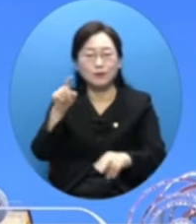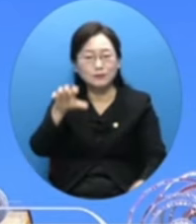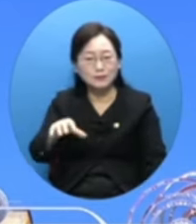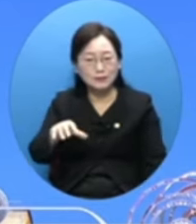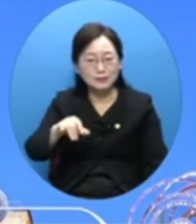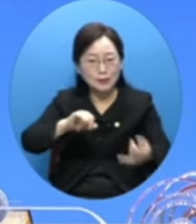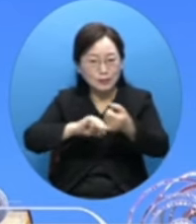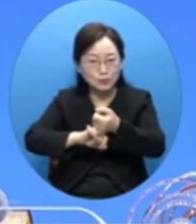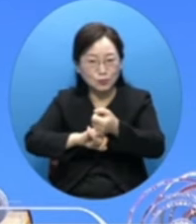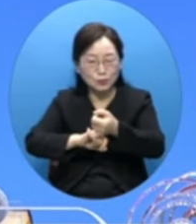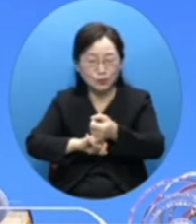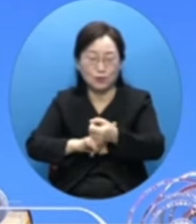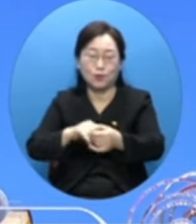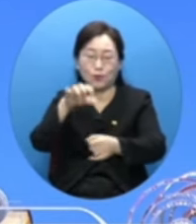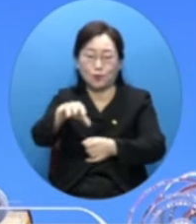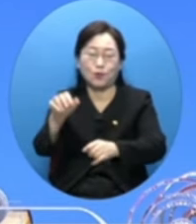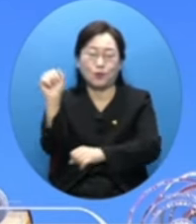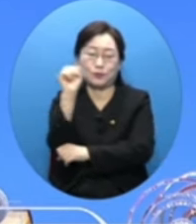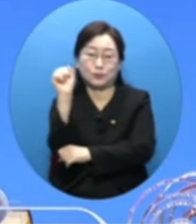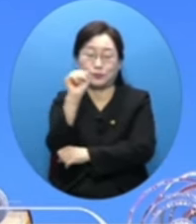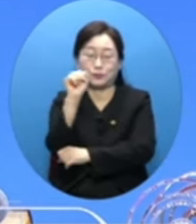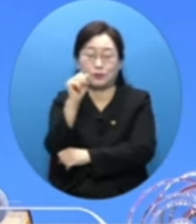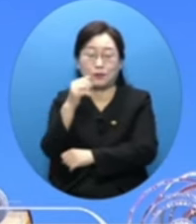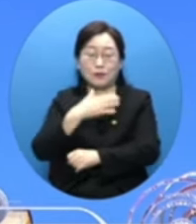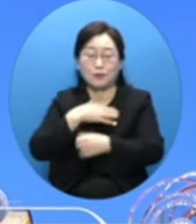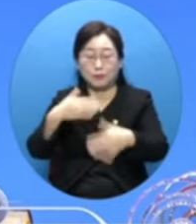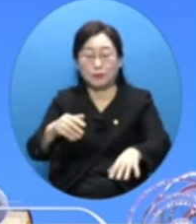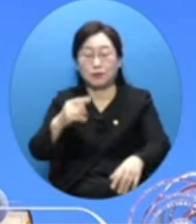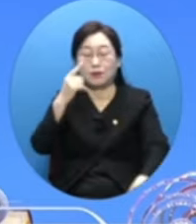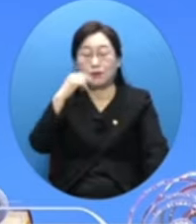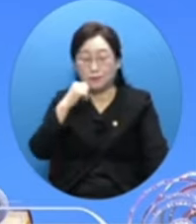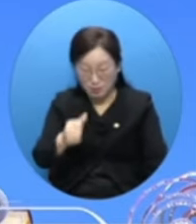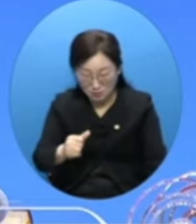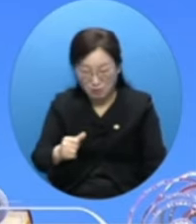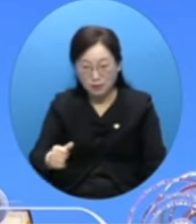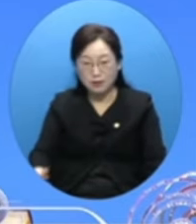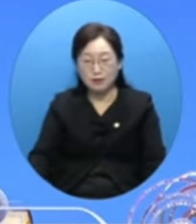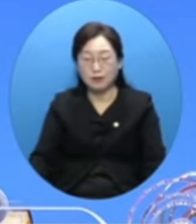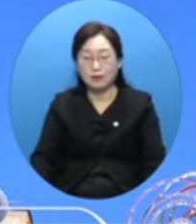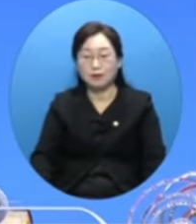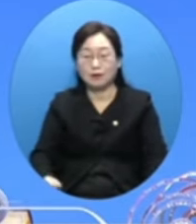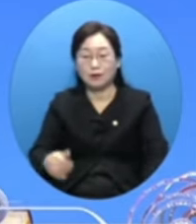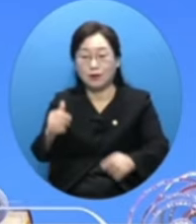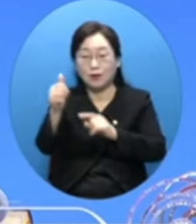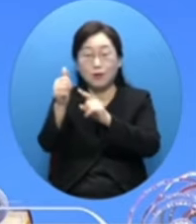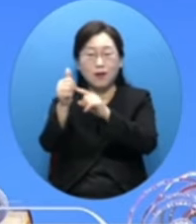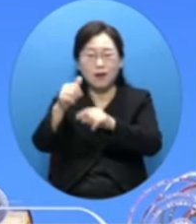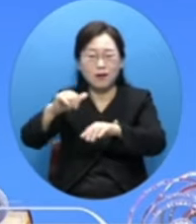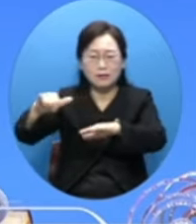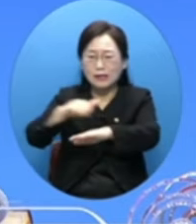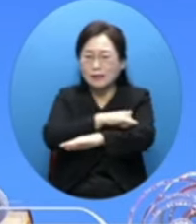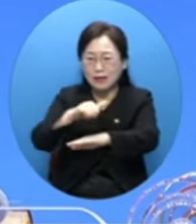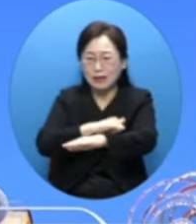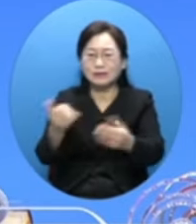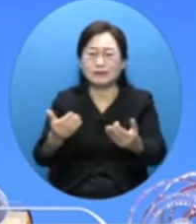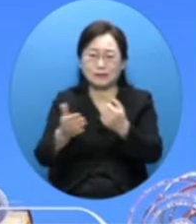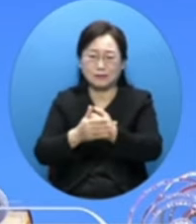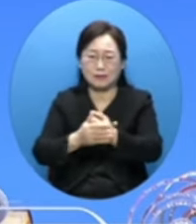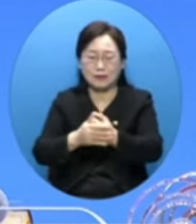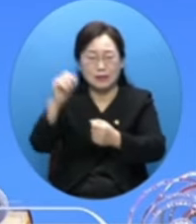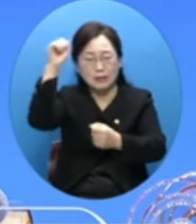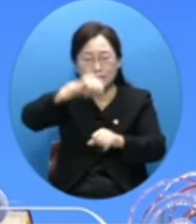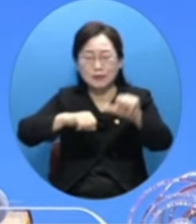약속 장소로 가다가 너무 피곤하니까 깜빡 졸았습니다. 세탁소 하는 분은 새벽 다시 일어나서 밤 9시까지를 하니까